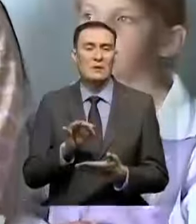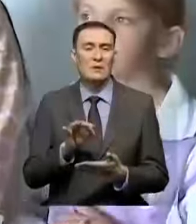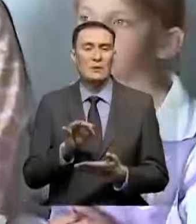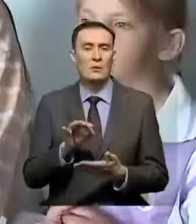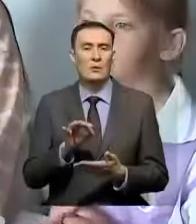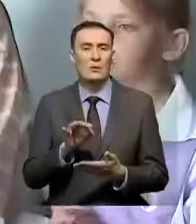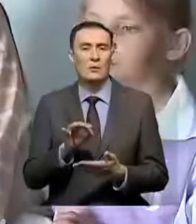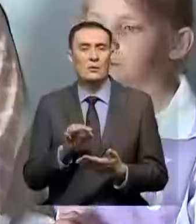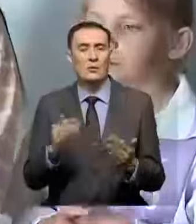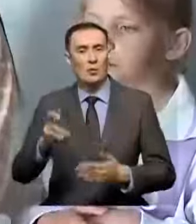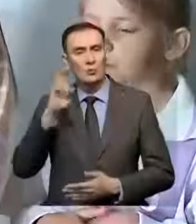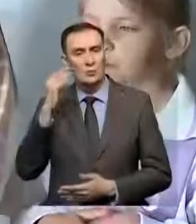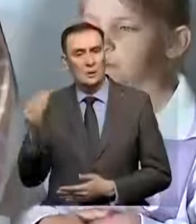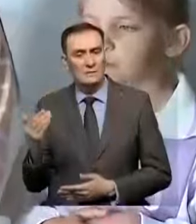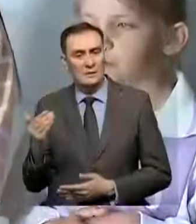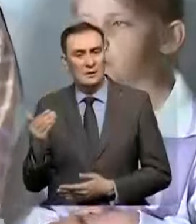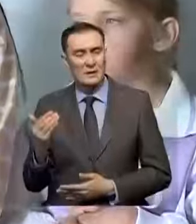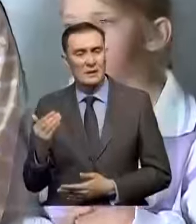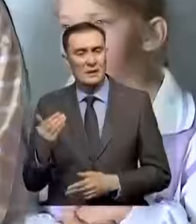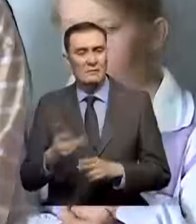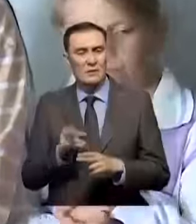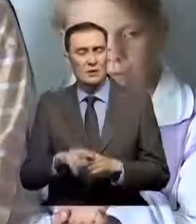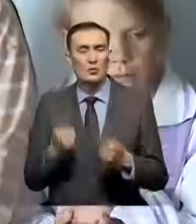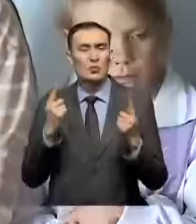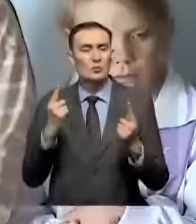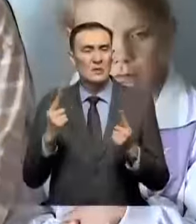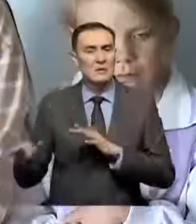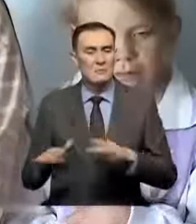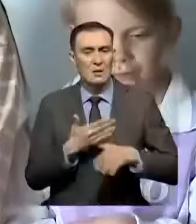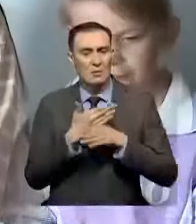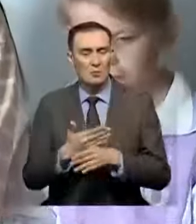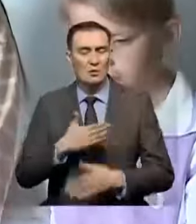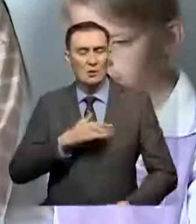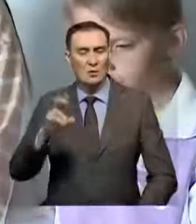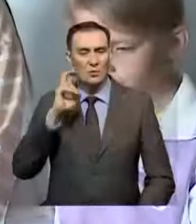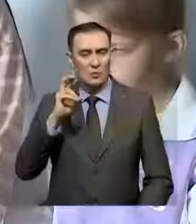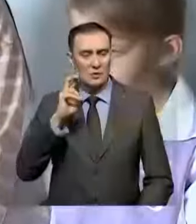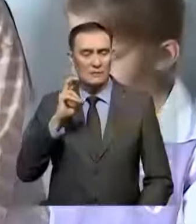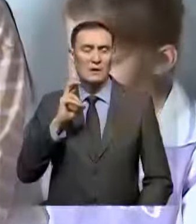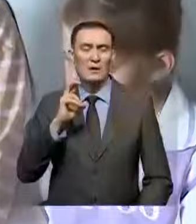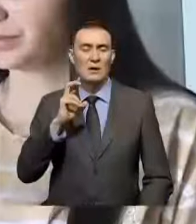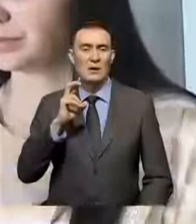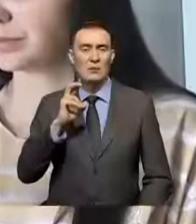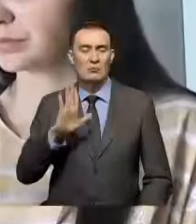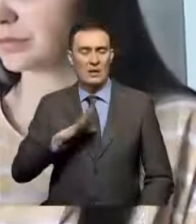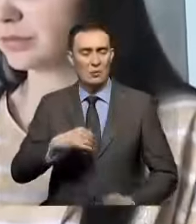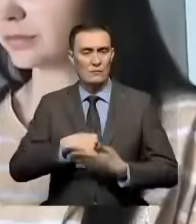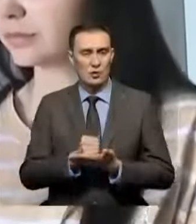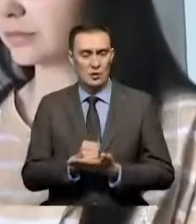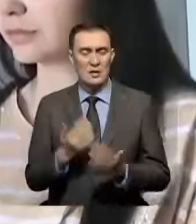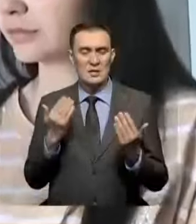стороны единых государств, вот эти вот беспрецедентные меры, конечно же, в нашей стране, значит, приняты.